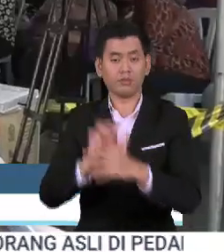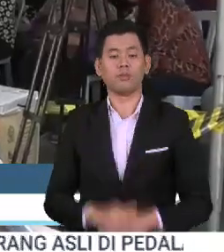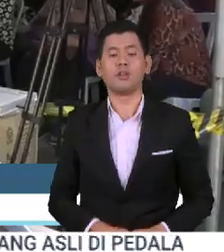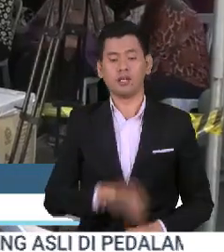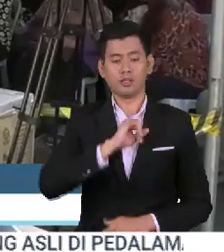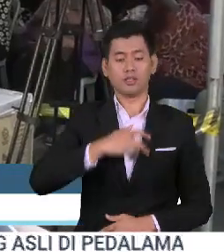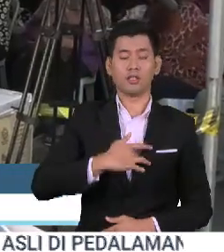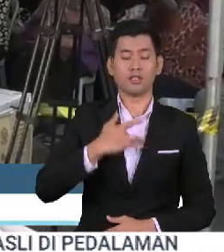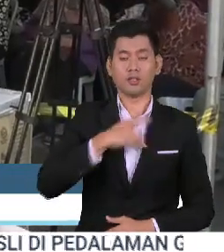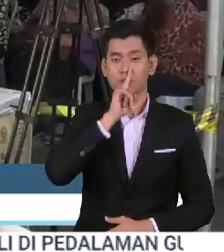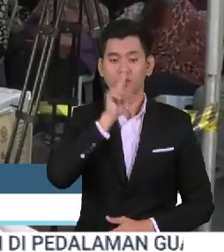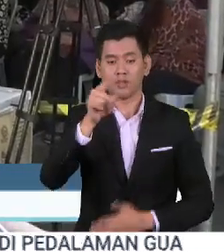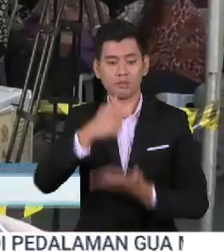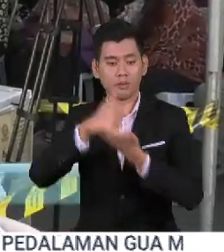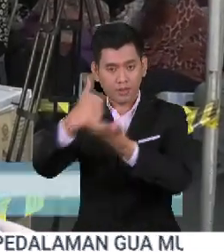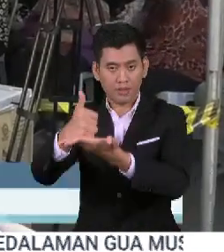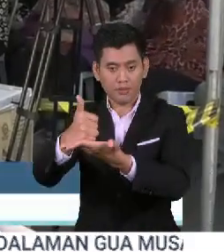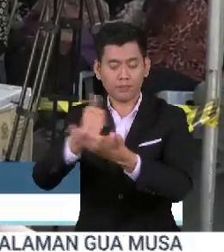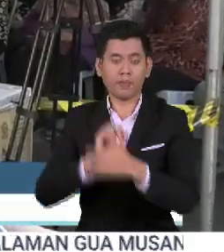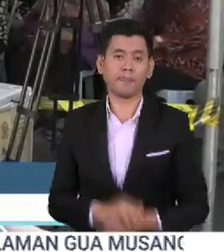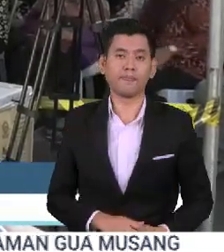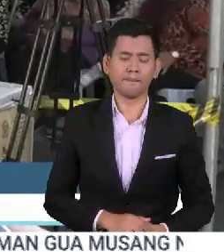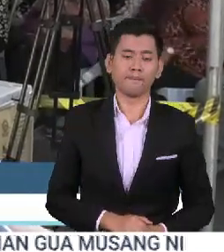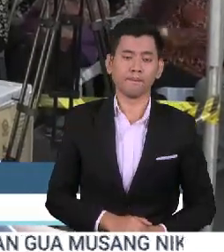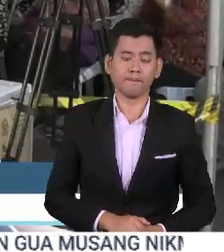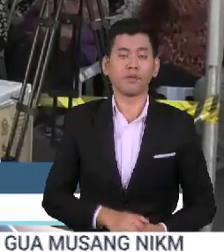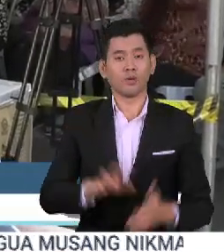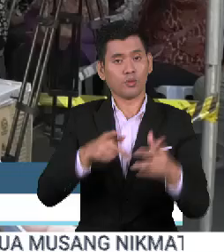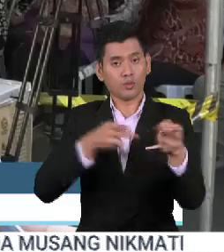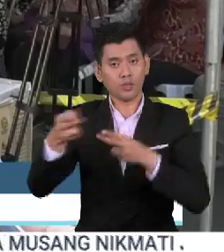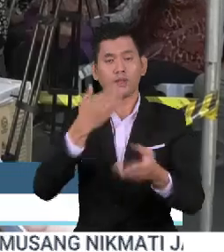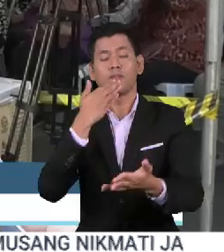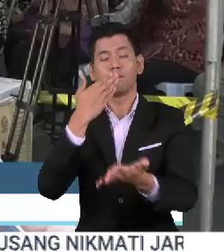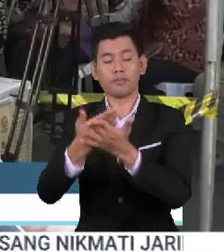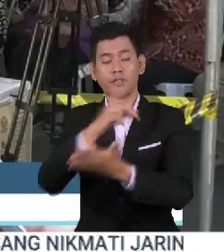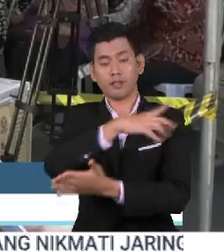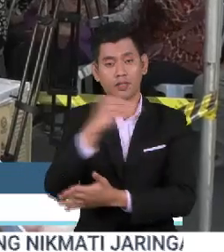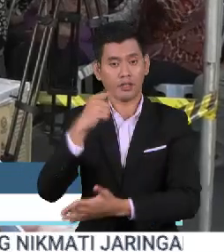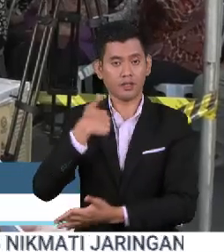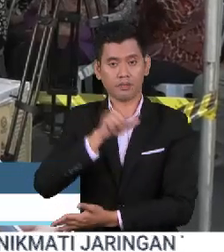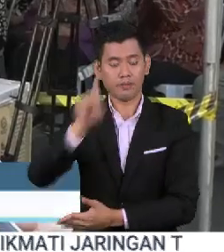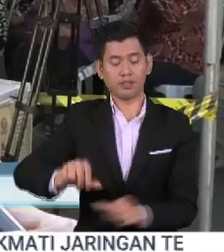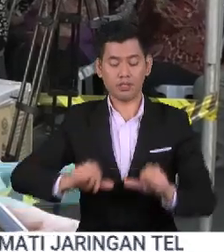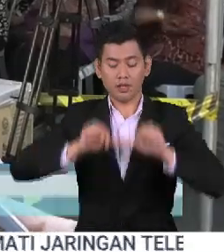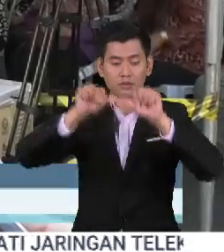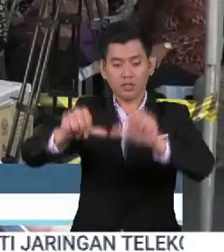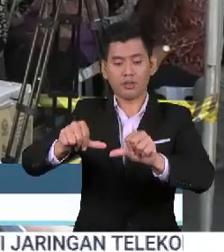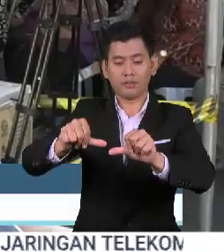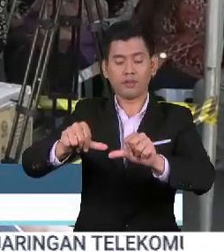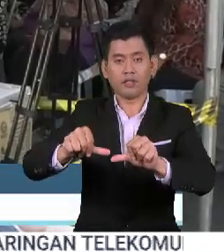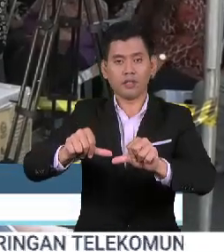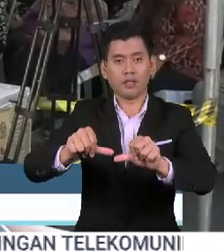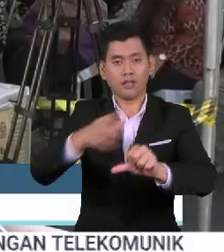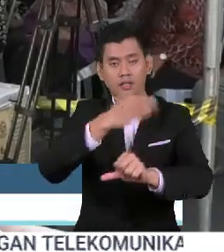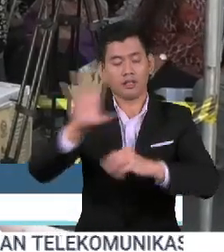saya rasa ini sangat membantu inisitif yang baik dan perlu diteruskan